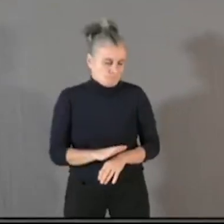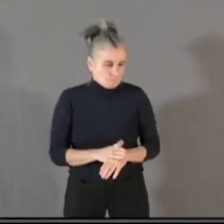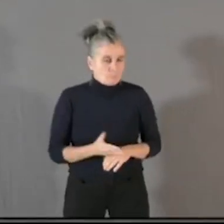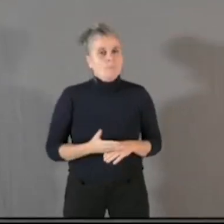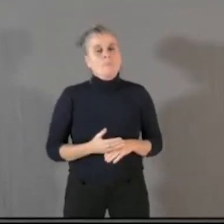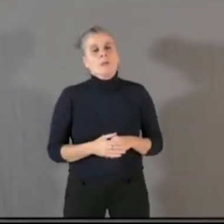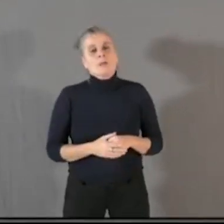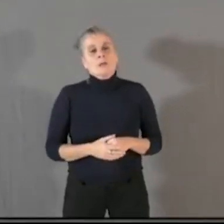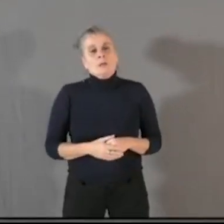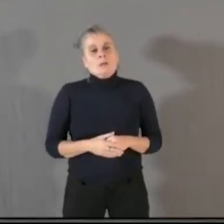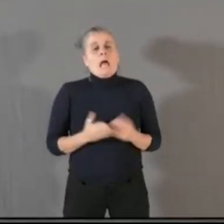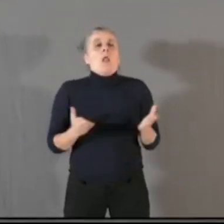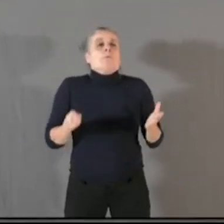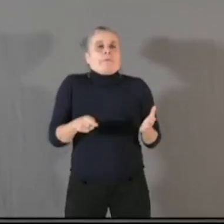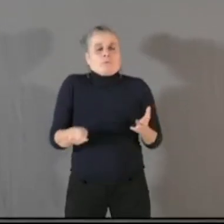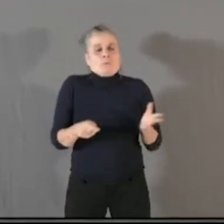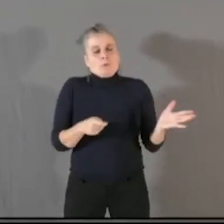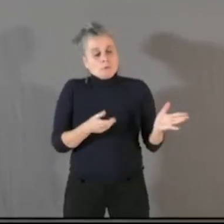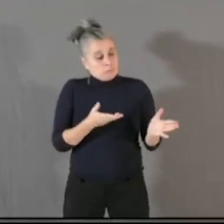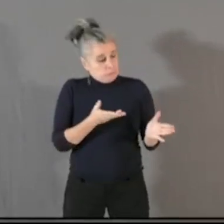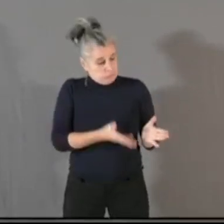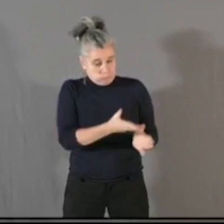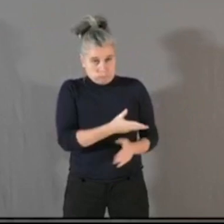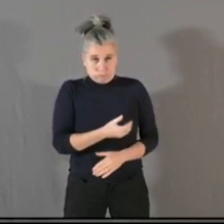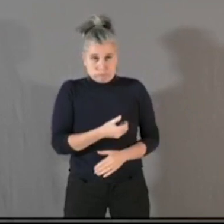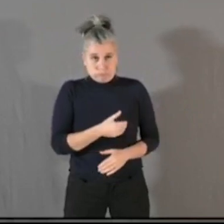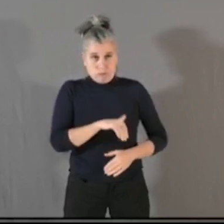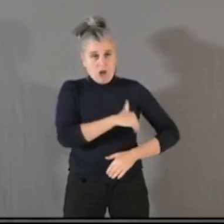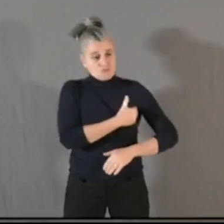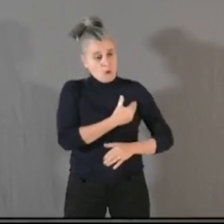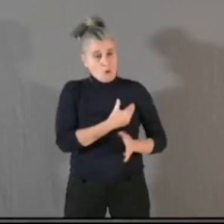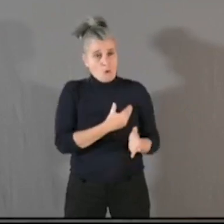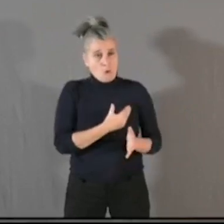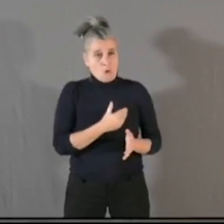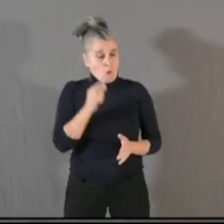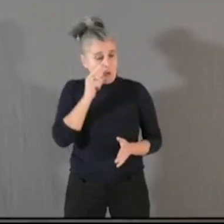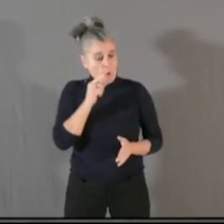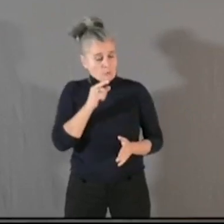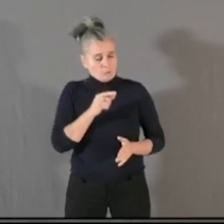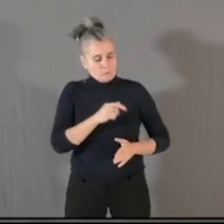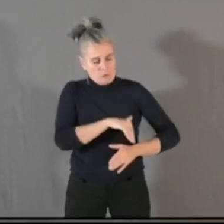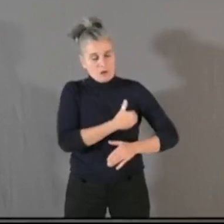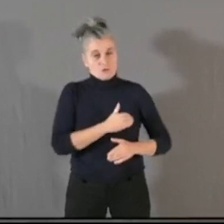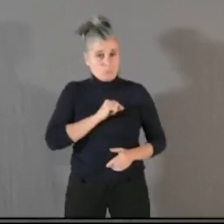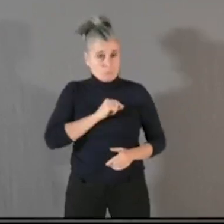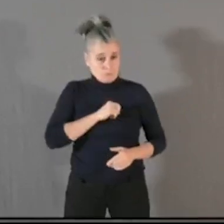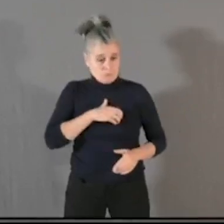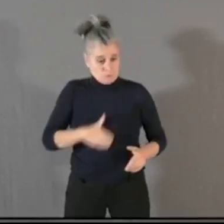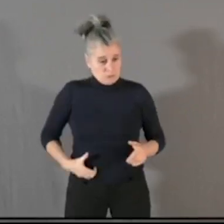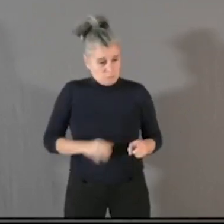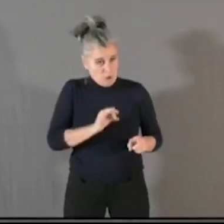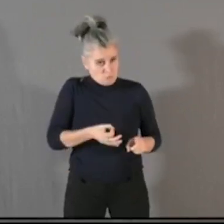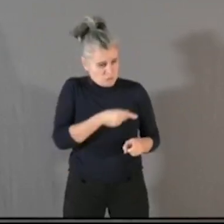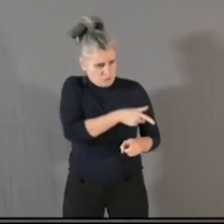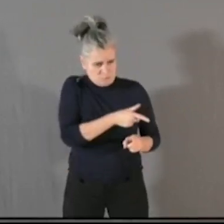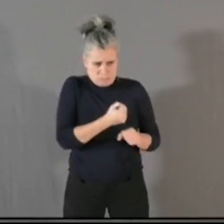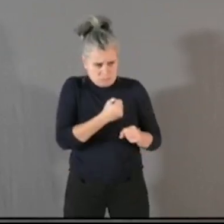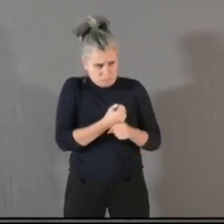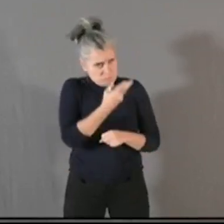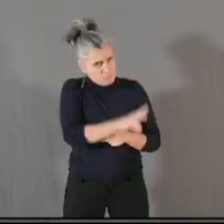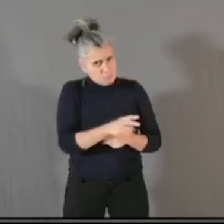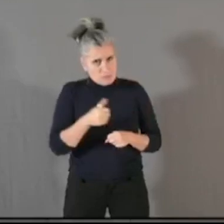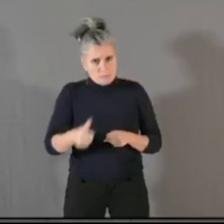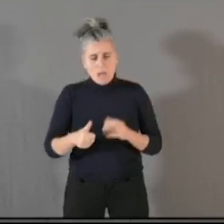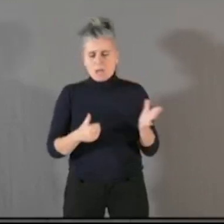cause le travail et le professionnalisme des agents de la police municipale. Je remets en cause les ordres qu'on leur donne,